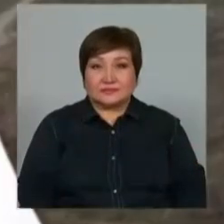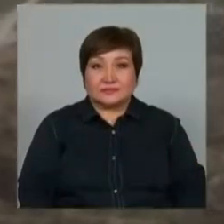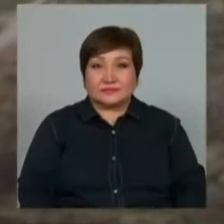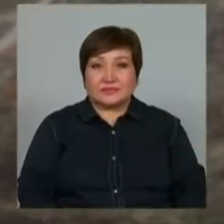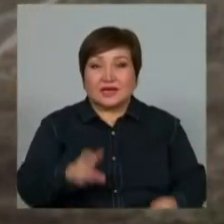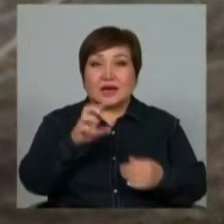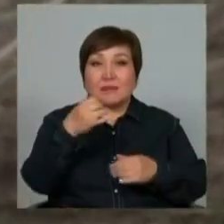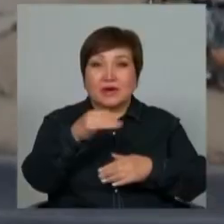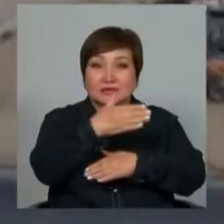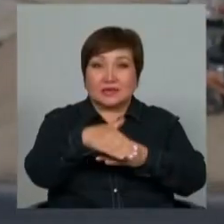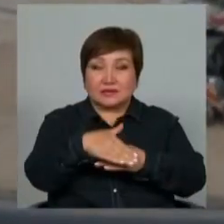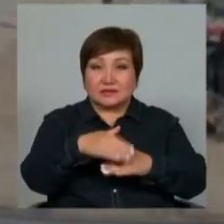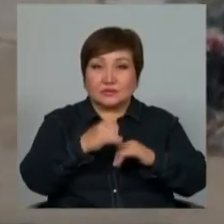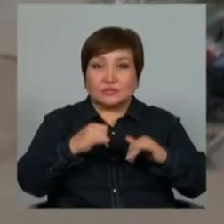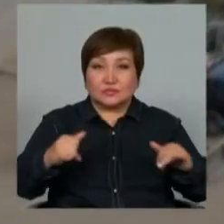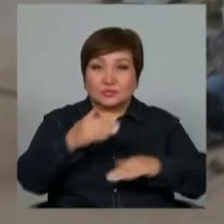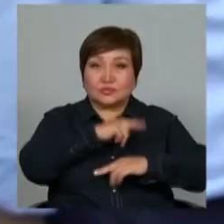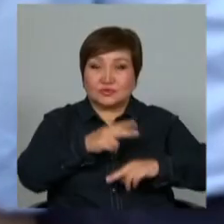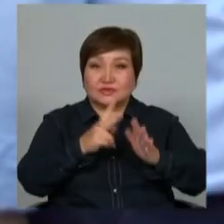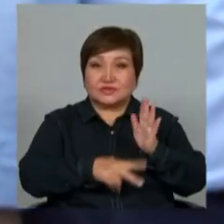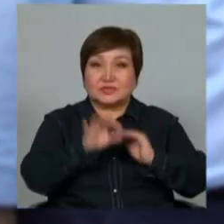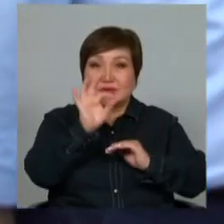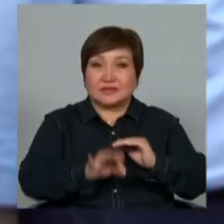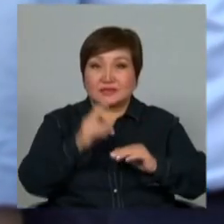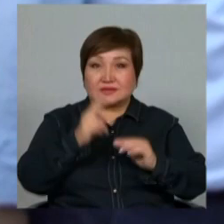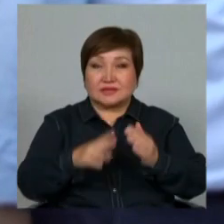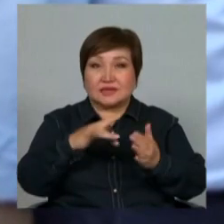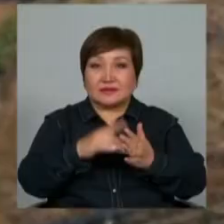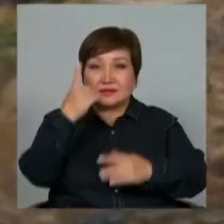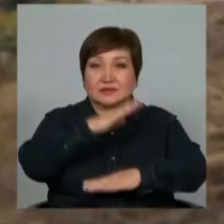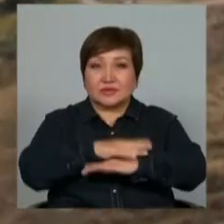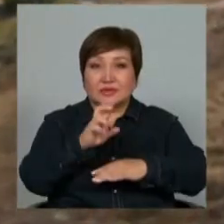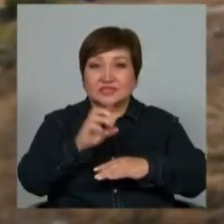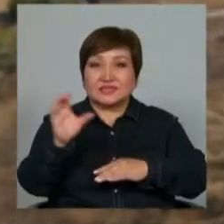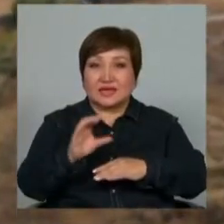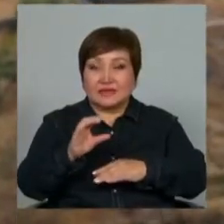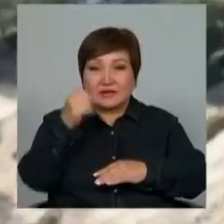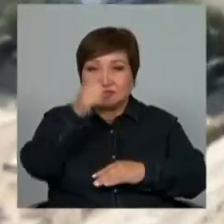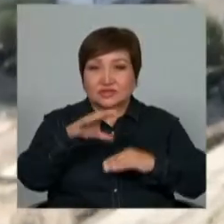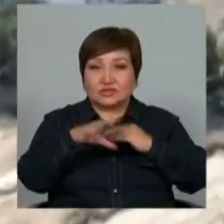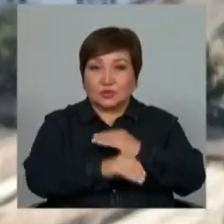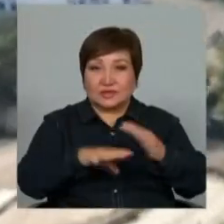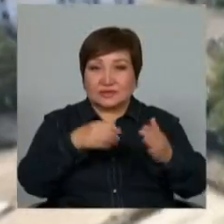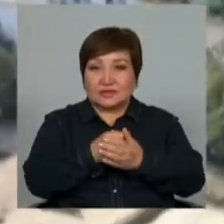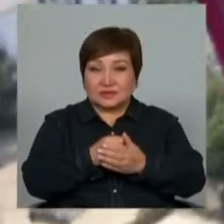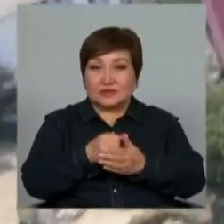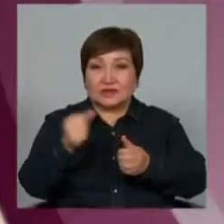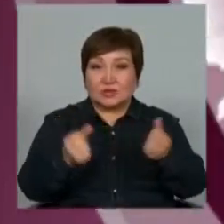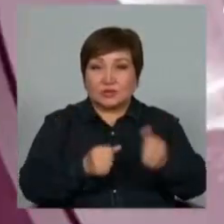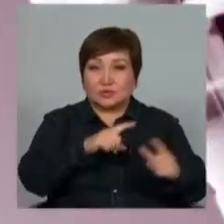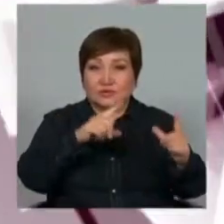Абай даңғылын ұзарту жұмыстары 70%-ға аяқталды. Қала әкімі Бақытжан Сағынтаев жыл соңына дейін көлік қозғалысын ашуды